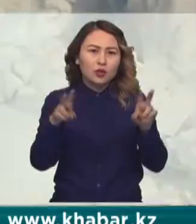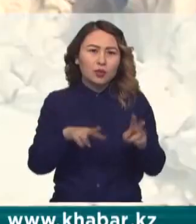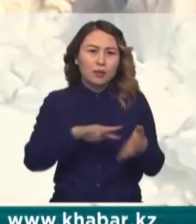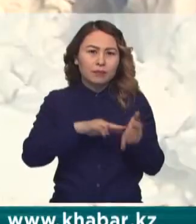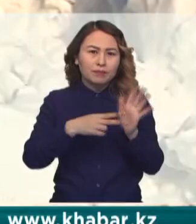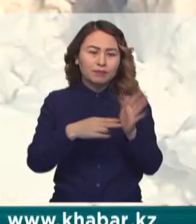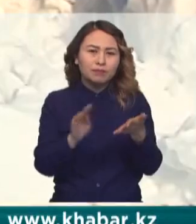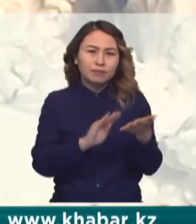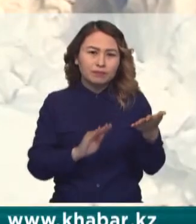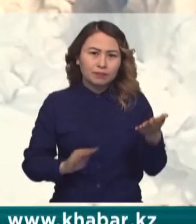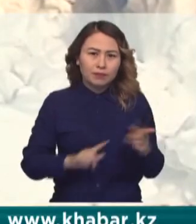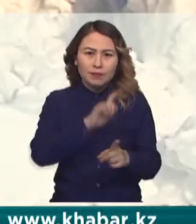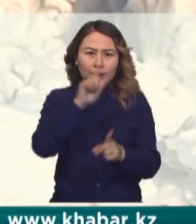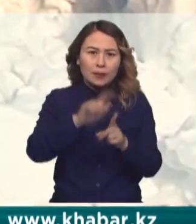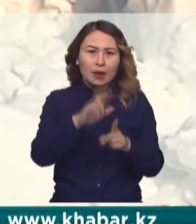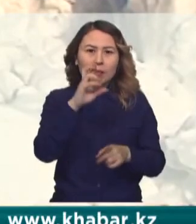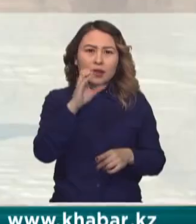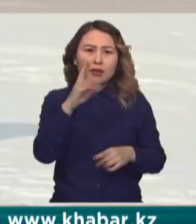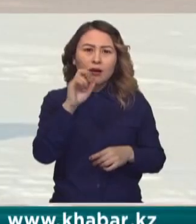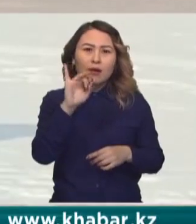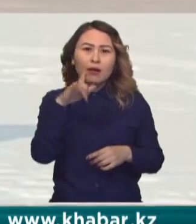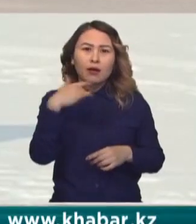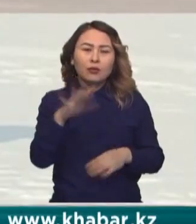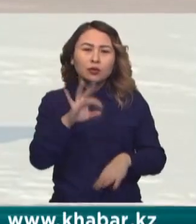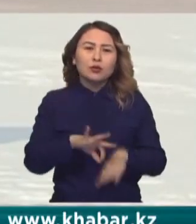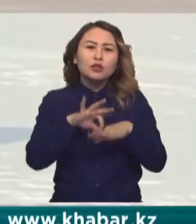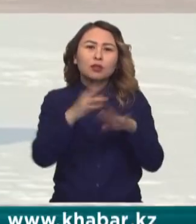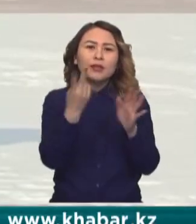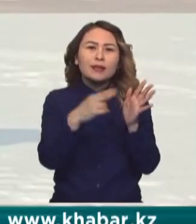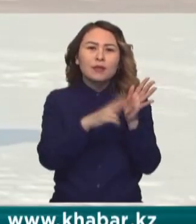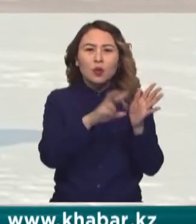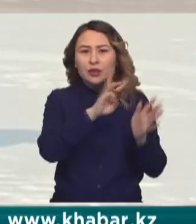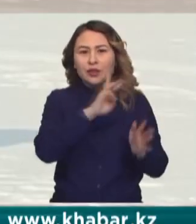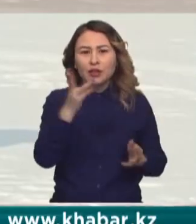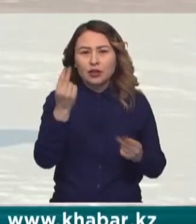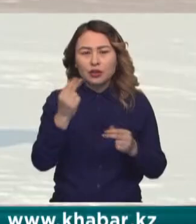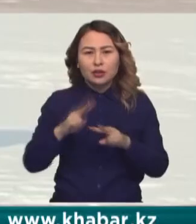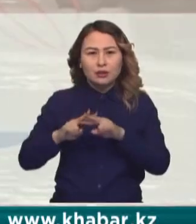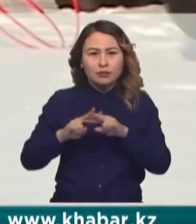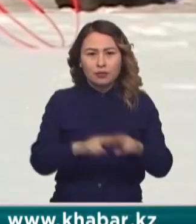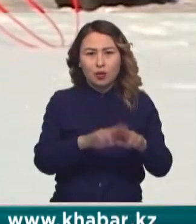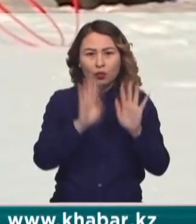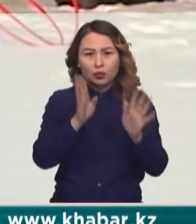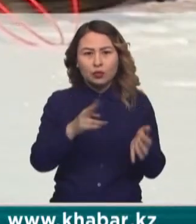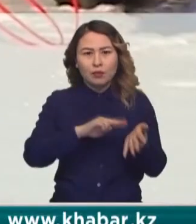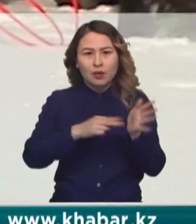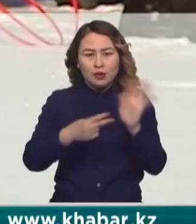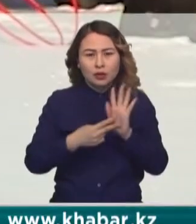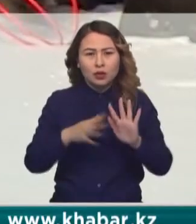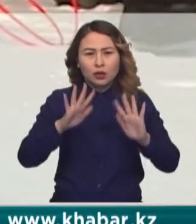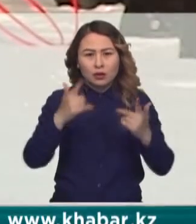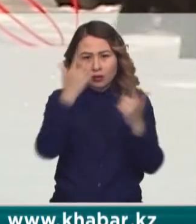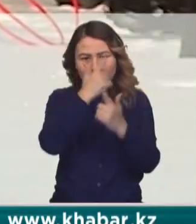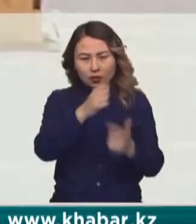арнайы жоспар да бекітілді. Тек Бесқарағай ауданында өтетін мұндай шараға 28 миллион теңге жаратылады деп жоспарланып отыр.